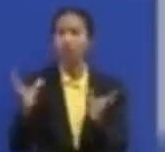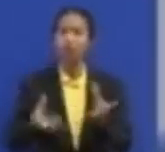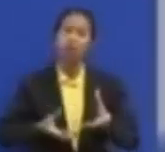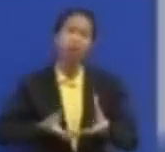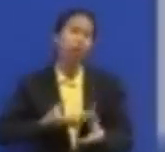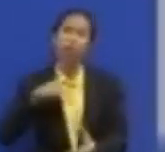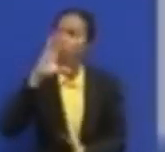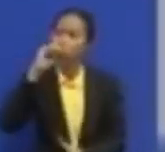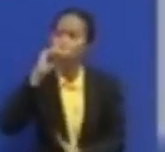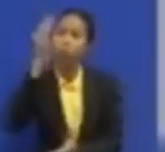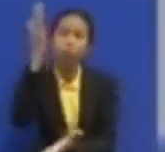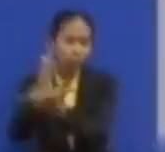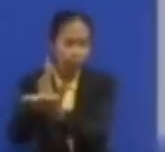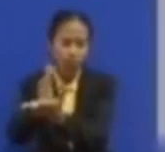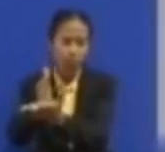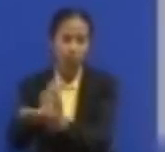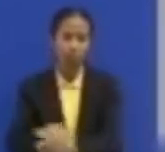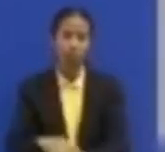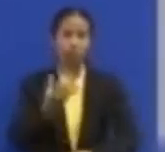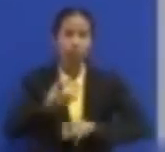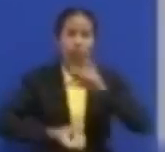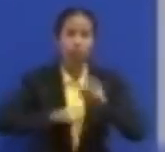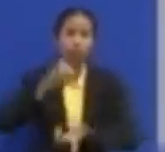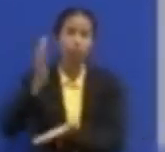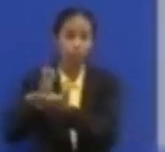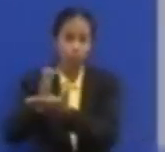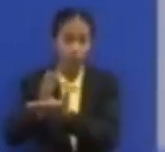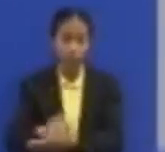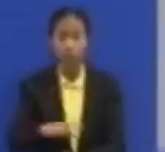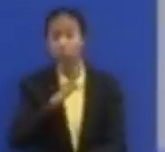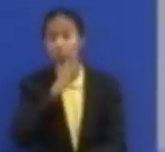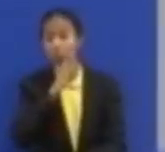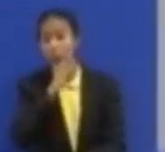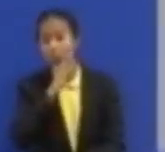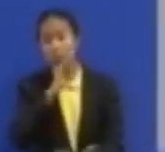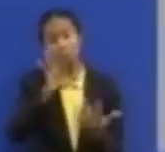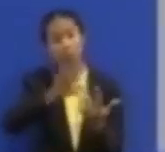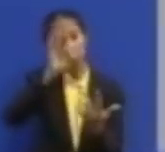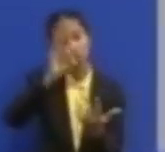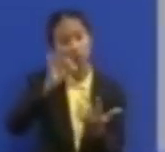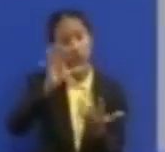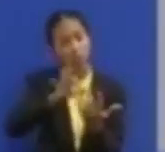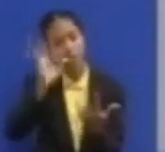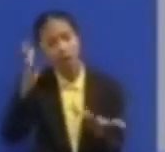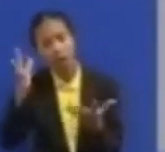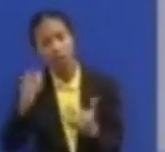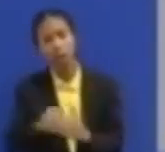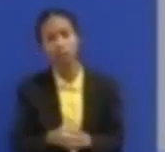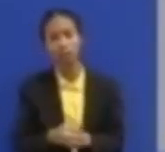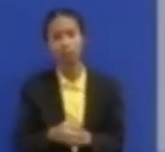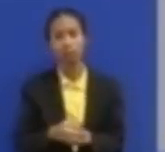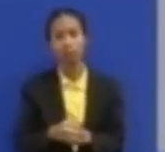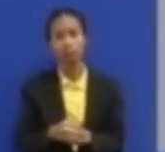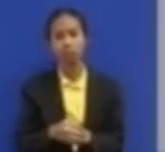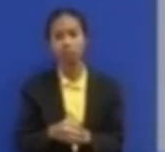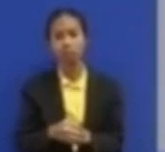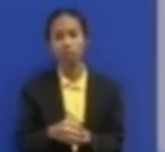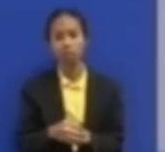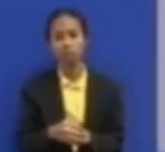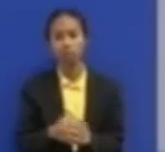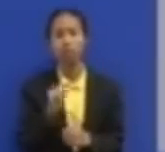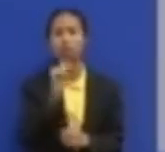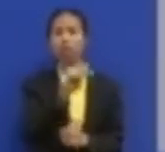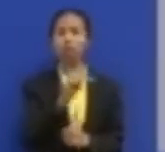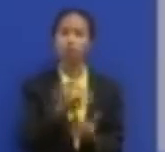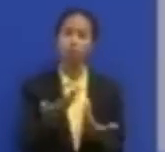นะแล้วถ้าจะมีการเลือกนะก็ให้ท่านผู้เสนอยติเขาถอนแล้วก็ไปเลือก